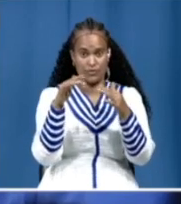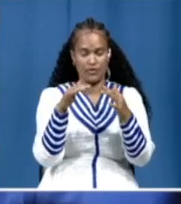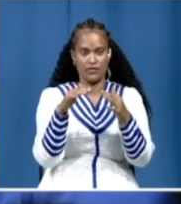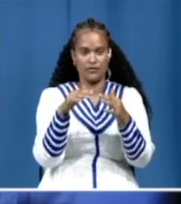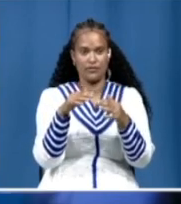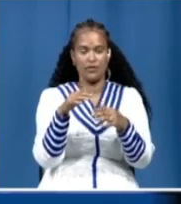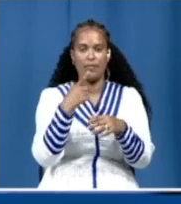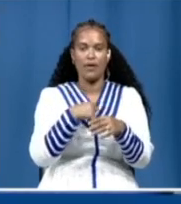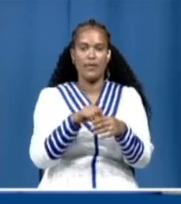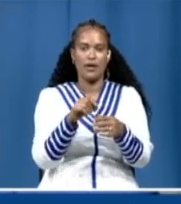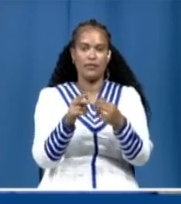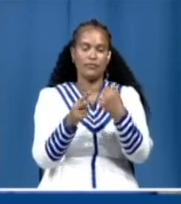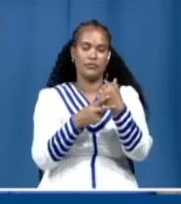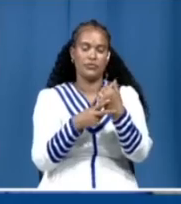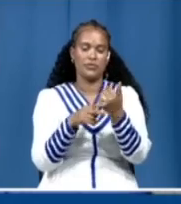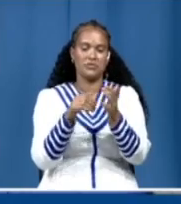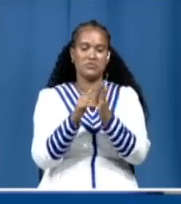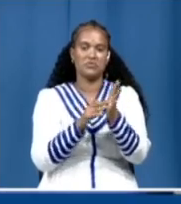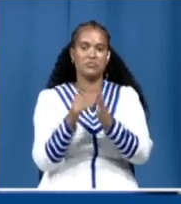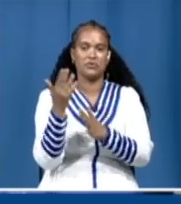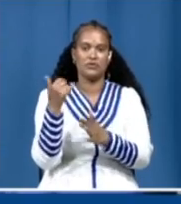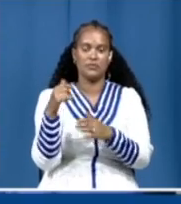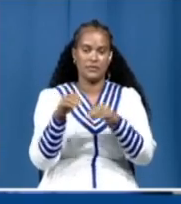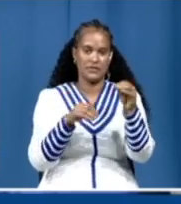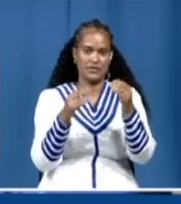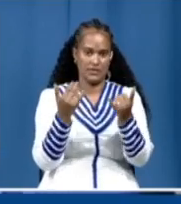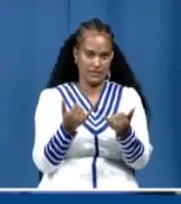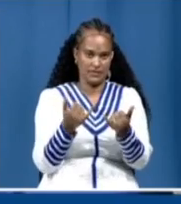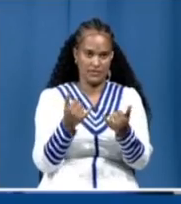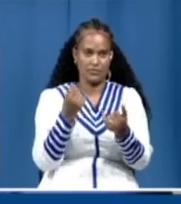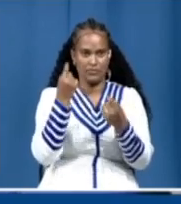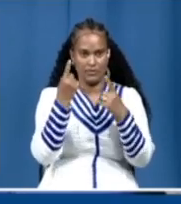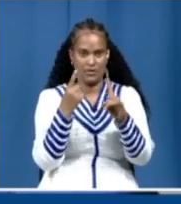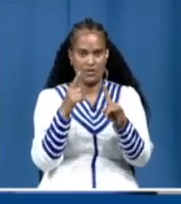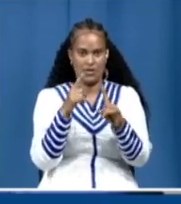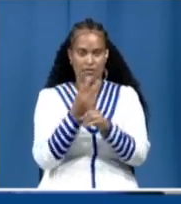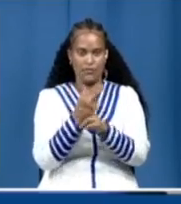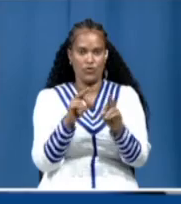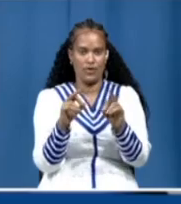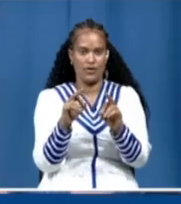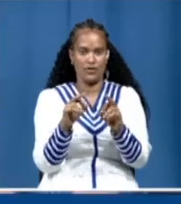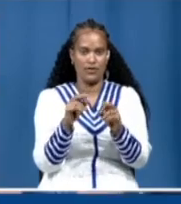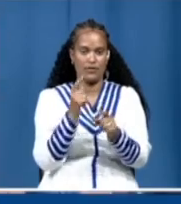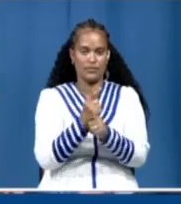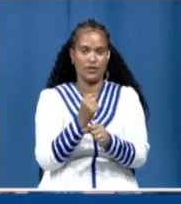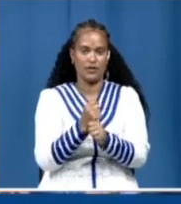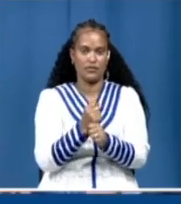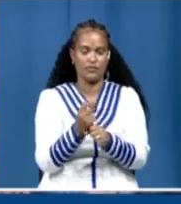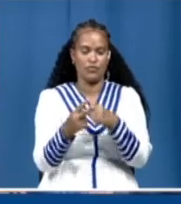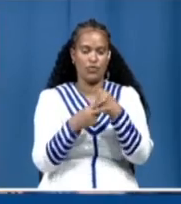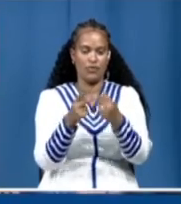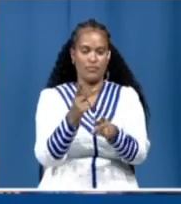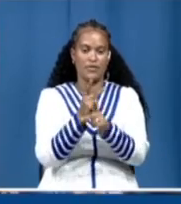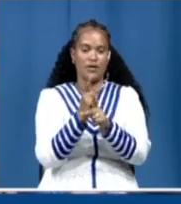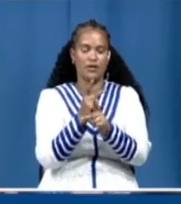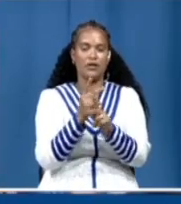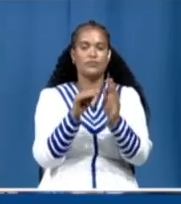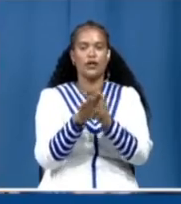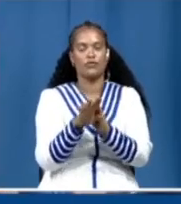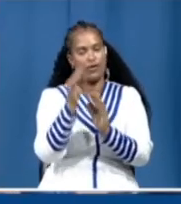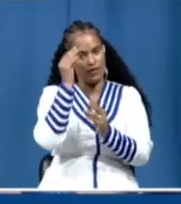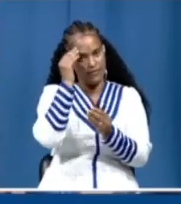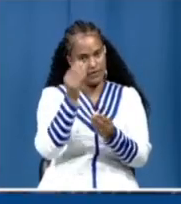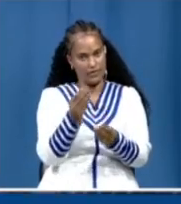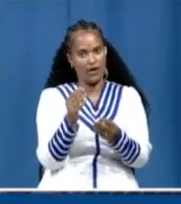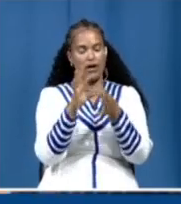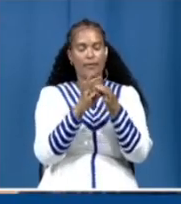ኣባላታ ዝነበረ ባህሊ ምዕቋር ተዝሓሒሉ ዝነበረ ምንቅስቓስ ሕዚ ብምንቕቓሕን ምሕወይን ናብ ንቡር ስራሕቲ ምዕቋርን ምልቃሕን ከም ዝኣተወት